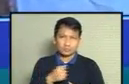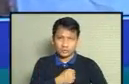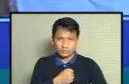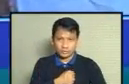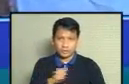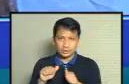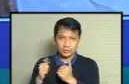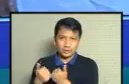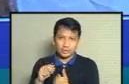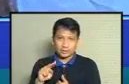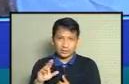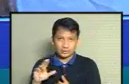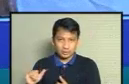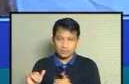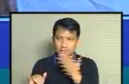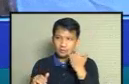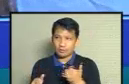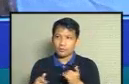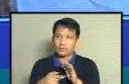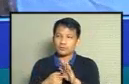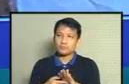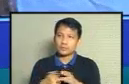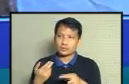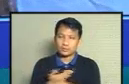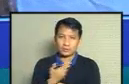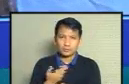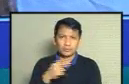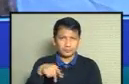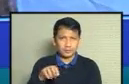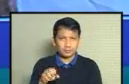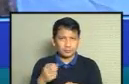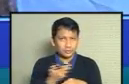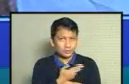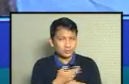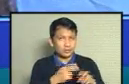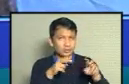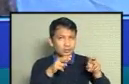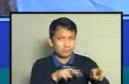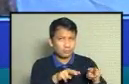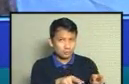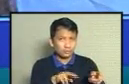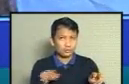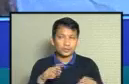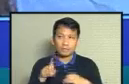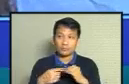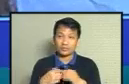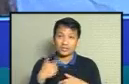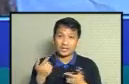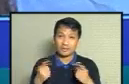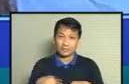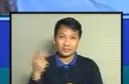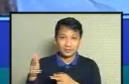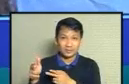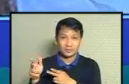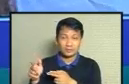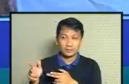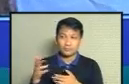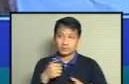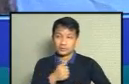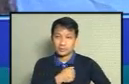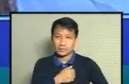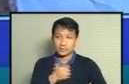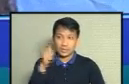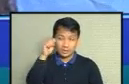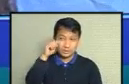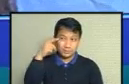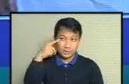sa security agencies na nire-regulate ng PNP SOSIA. Kasunod yan ang nangyaring pang-hostage ng dating security guard na si